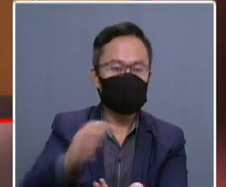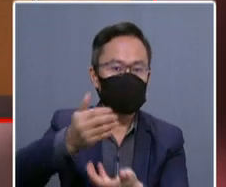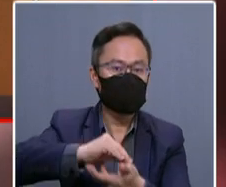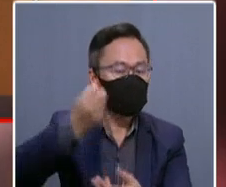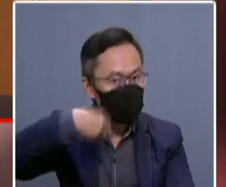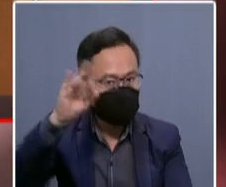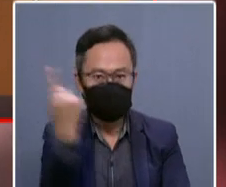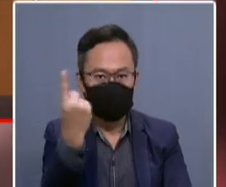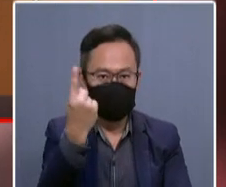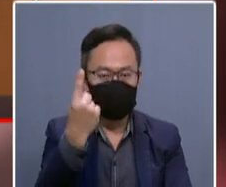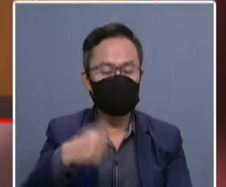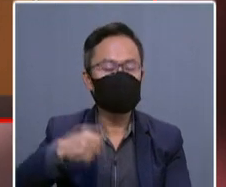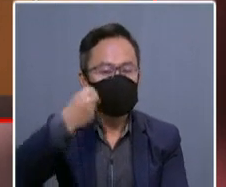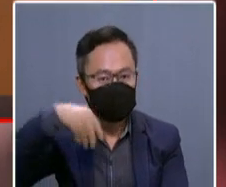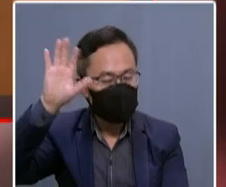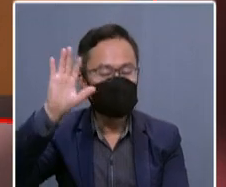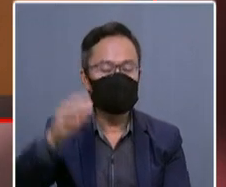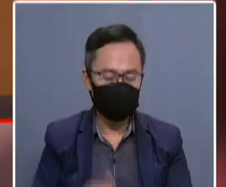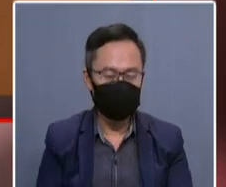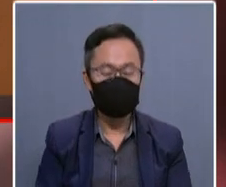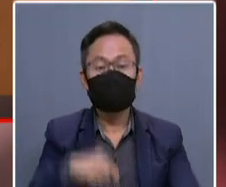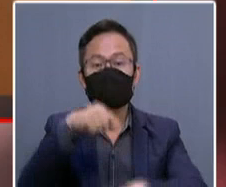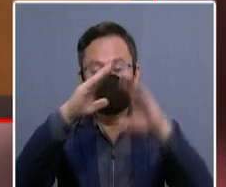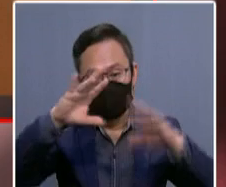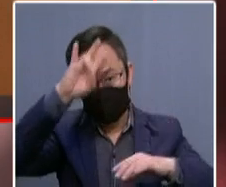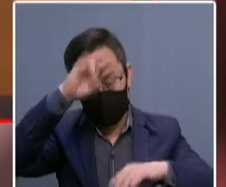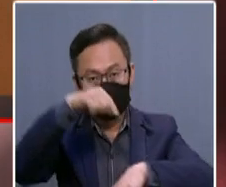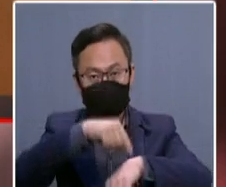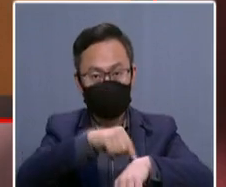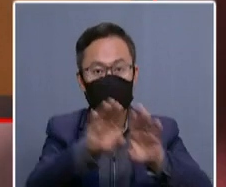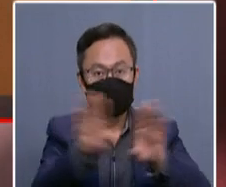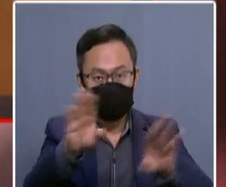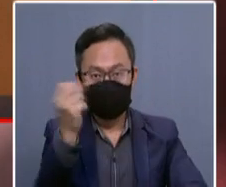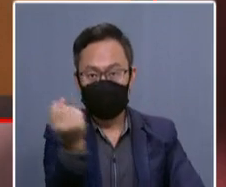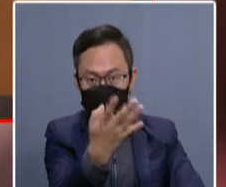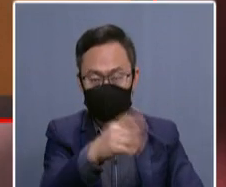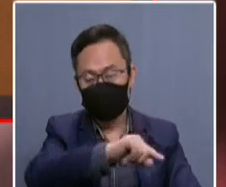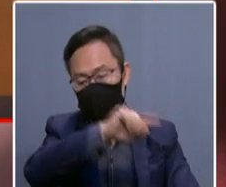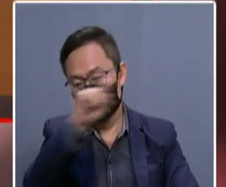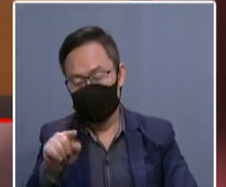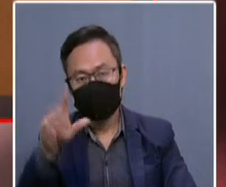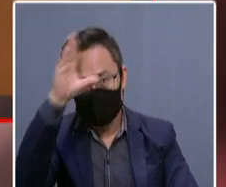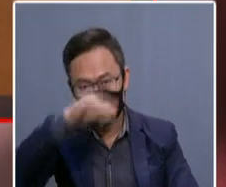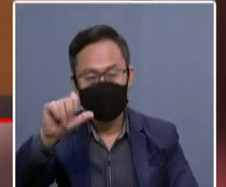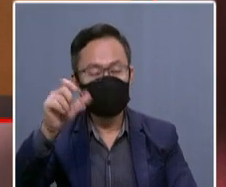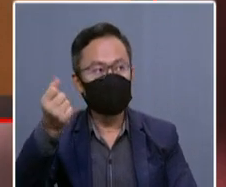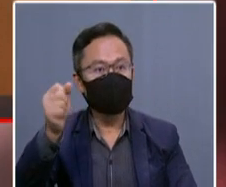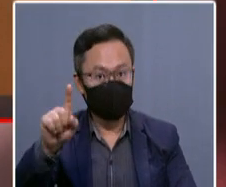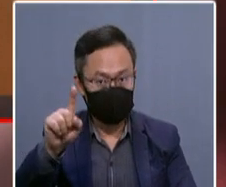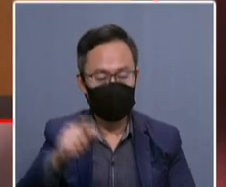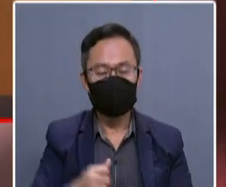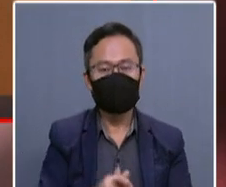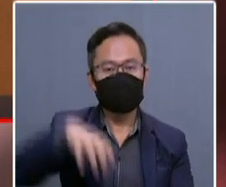ครับร้านสะดวกซื้อเปิดตั้งแต่ตอนตี4ถึง5ทุ่มศูนย์การค้าห้างต่างๆเปิดถึง3ทุ่มลานกีฬา